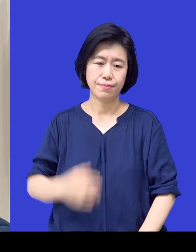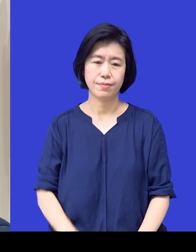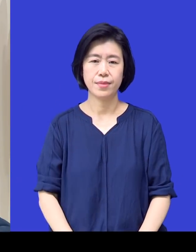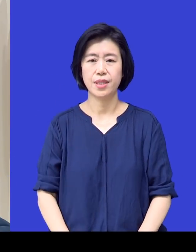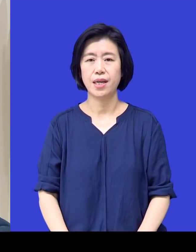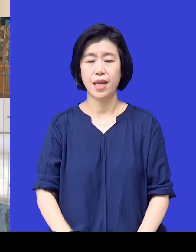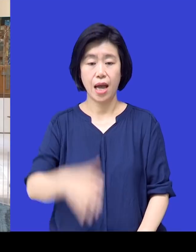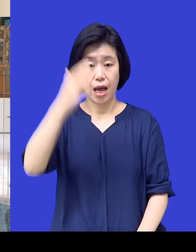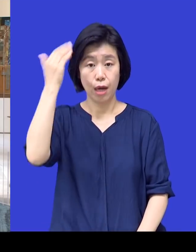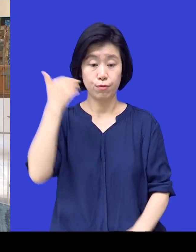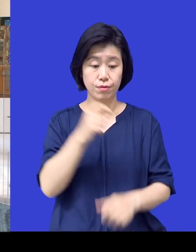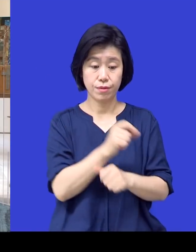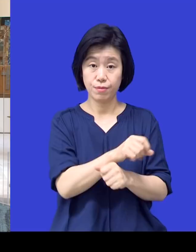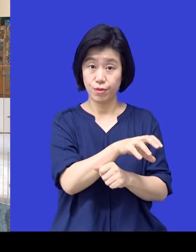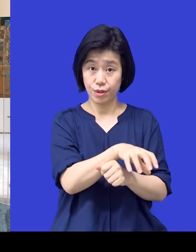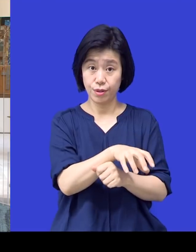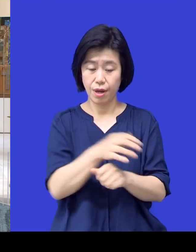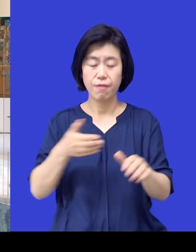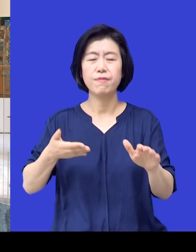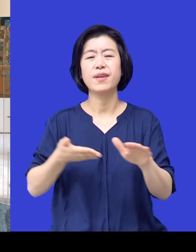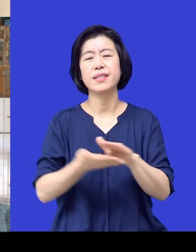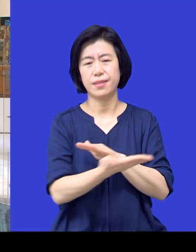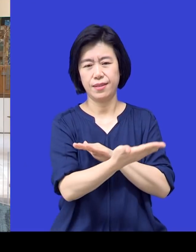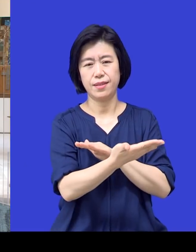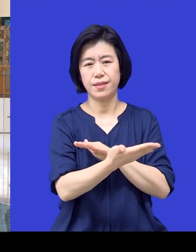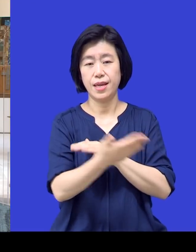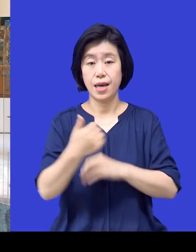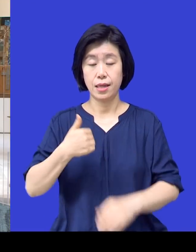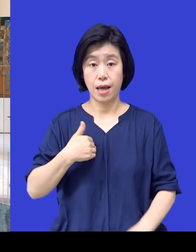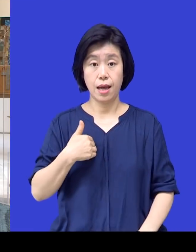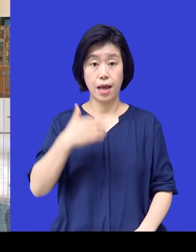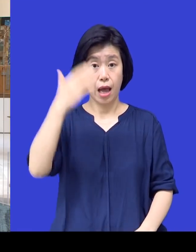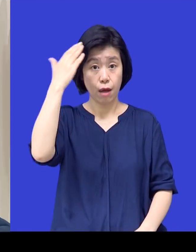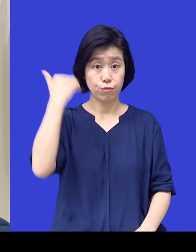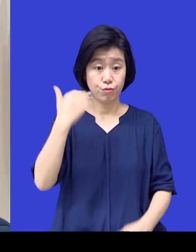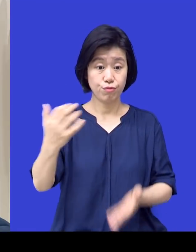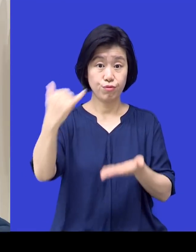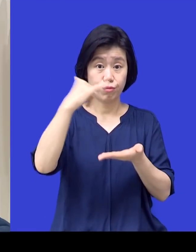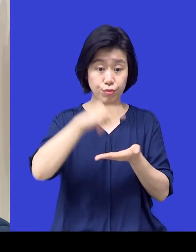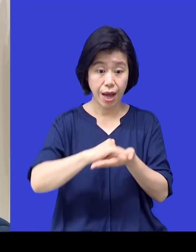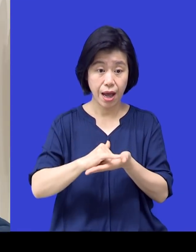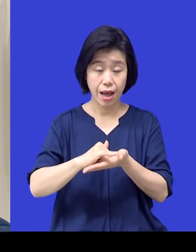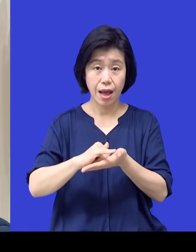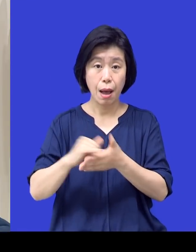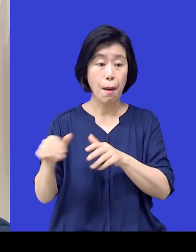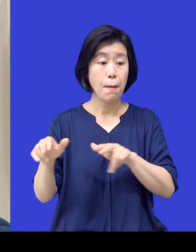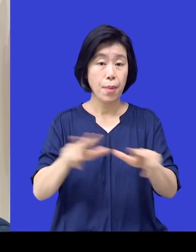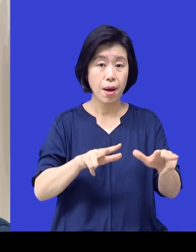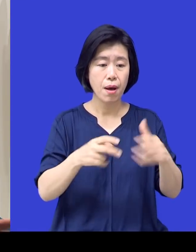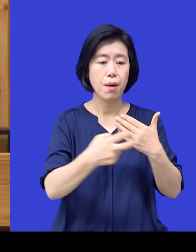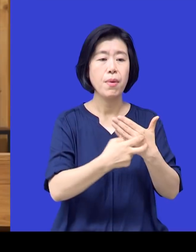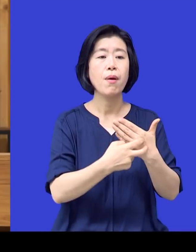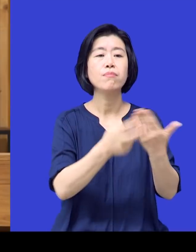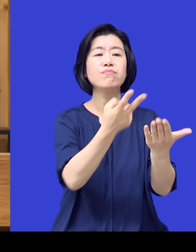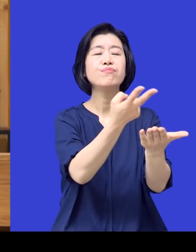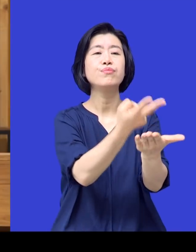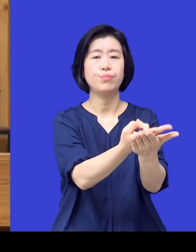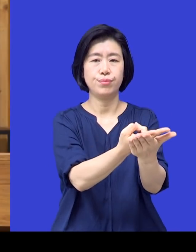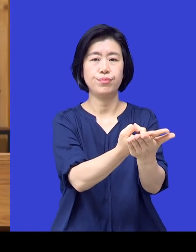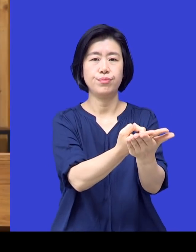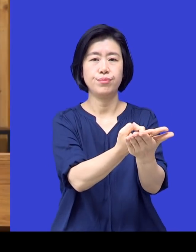도착하면 인천공항에서 곧장 병원으로 들어가서 일주일 주사 맞고 할 수 있게 준비시켜